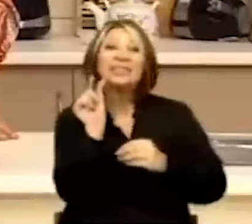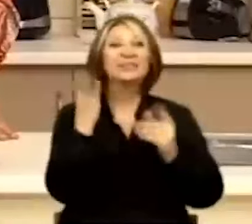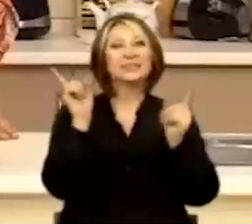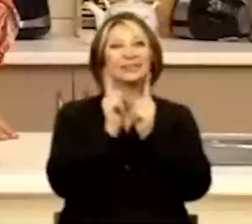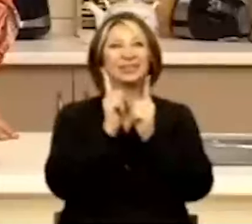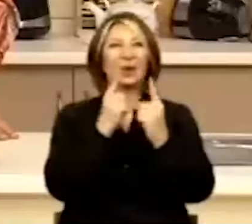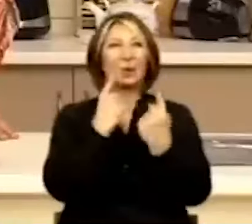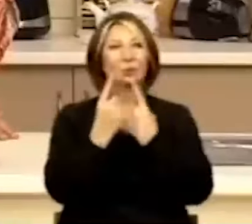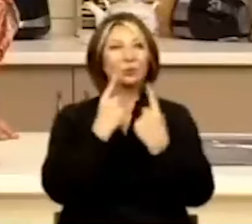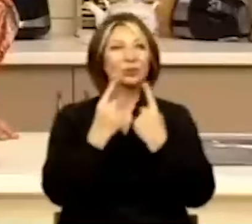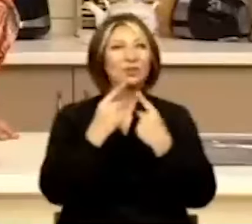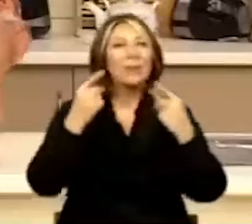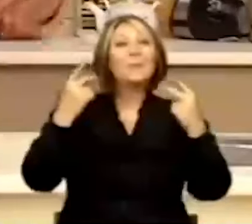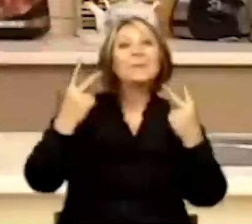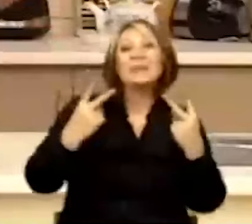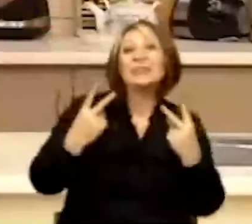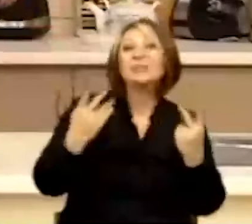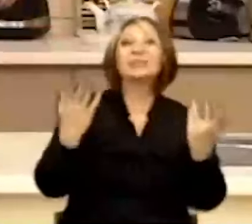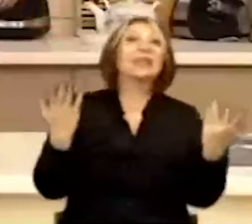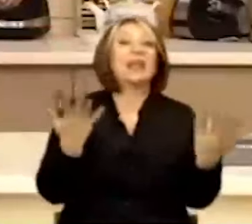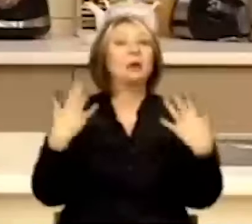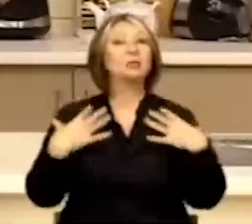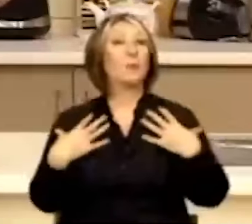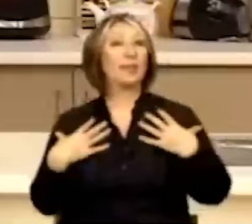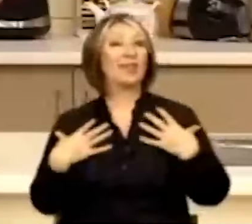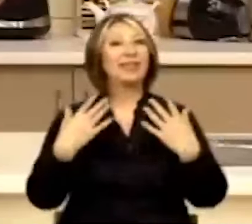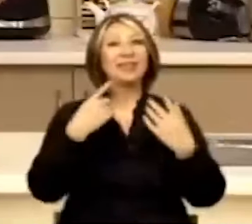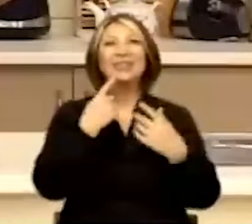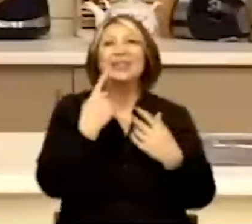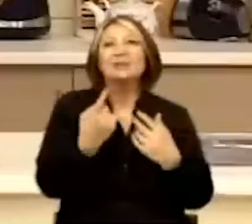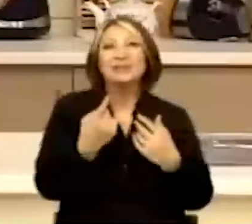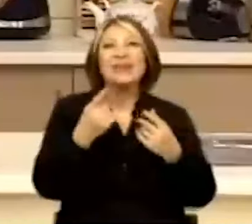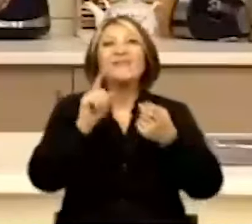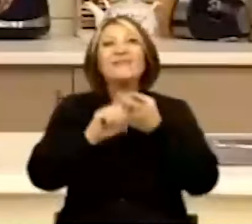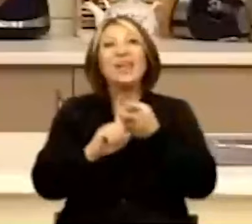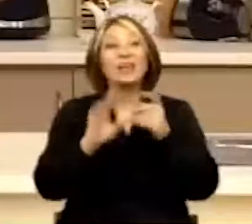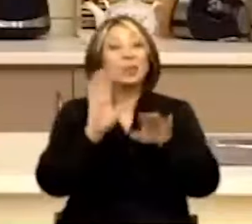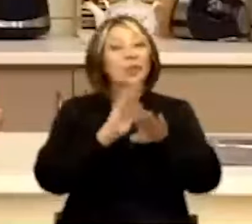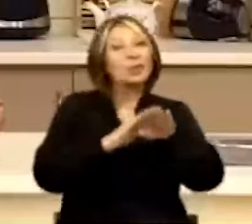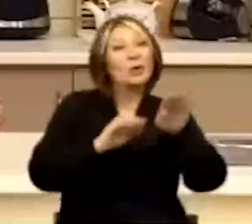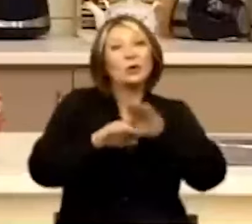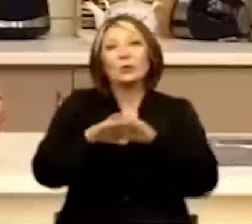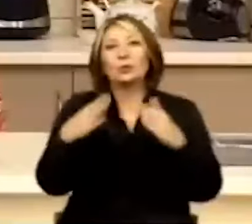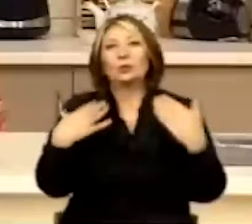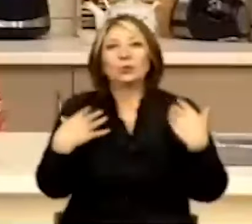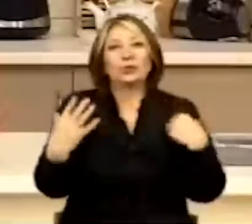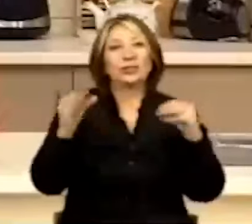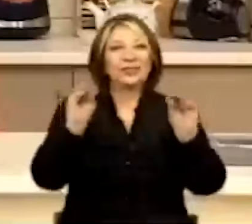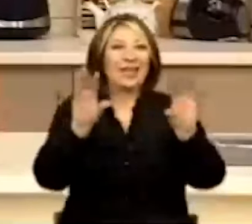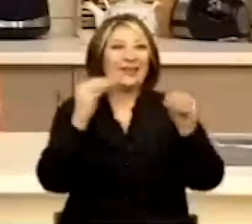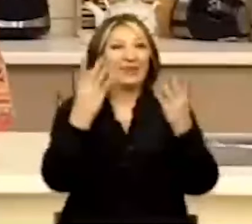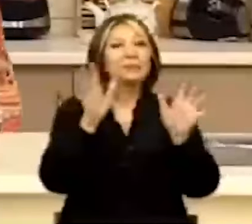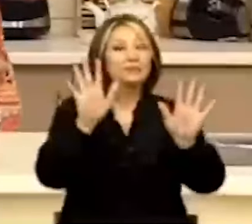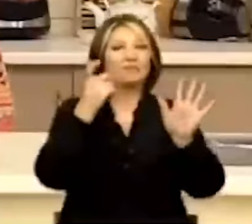öz konuşacağız. Mesajımızı daha çok beden dilimizle ve dokunuşlarımızla vereceğiz.